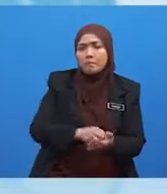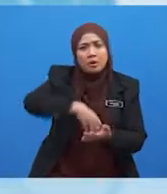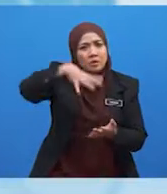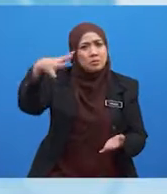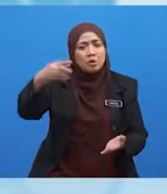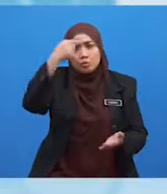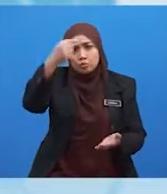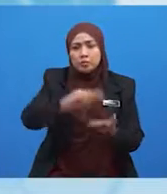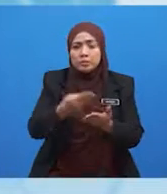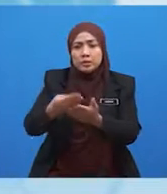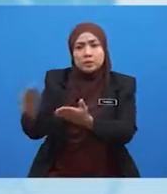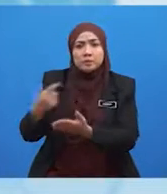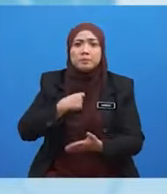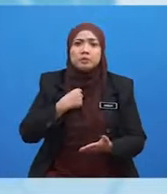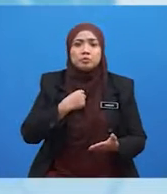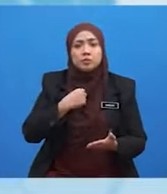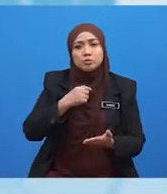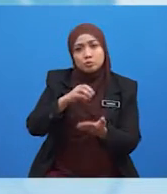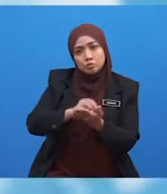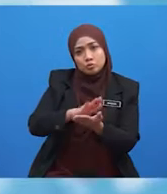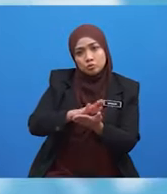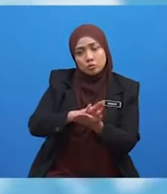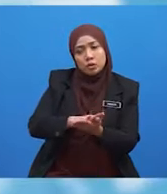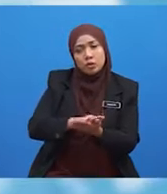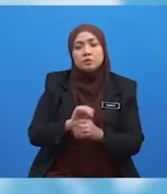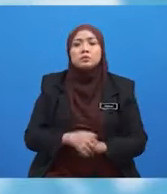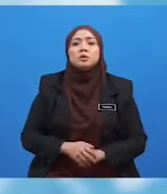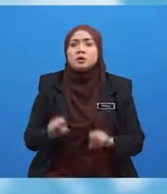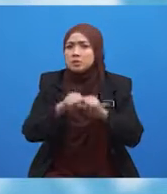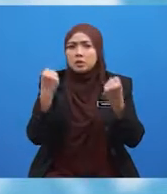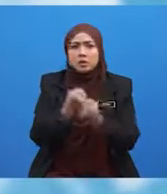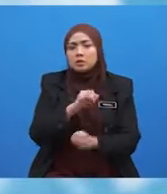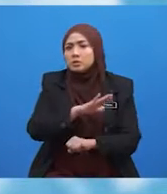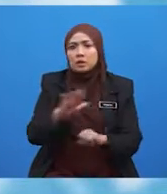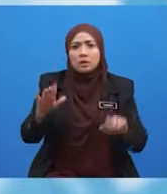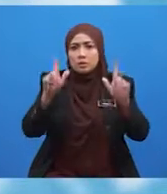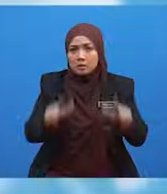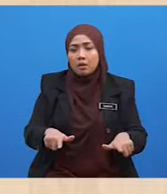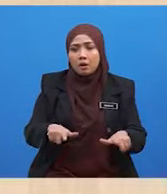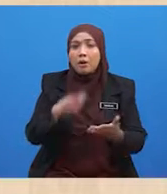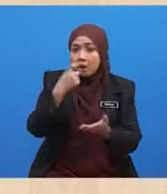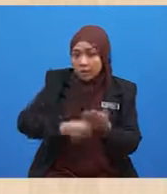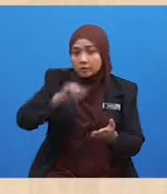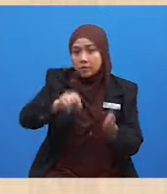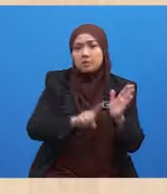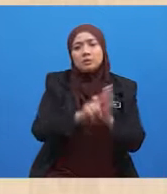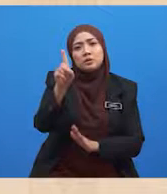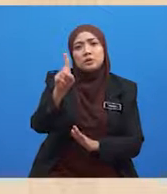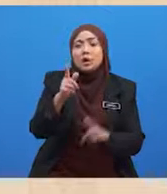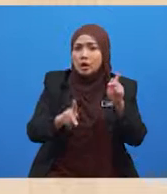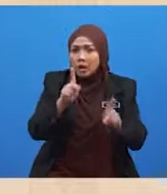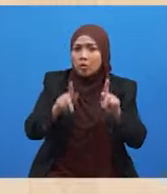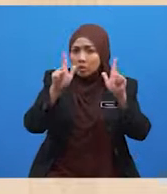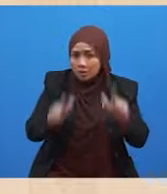membeli kelengkapan persekolahan anak-anak mereka syariah tidak meletakkan harga yang tinggi kerajinan syari'at